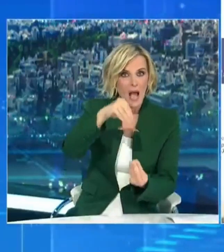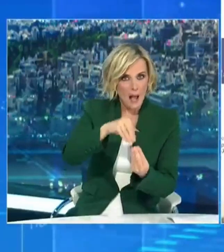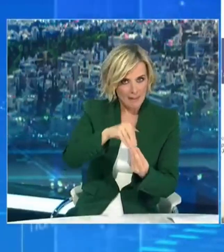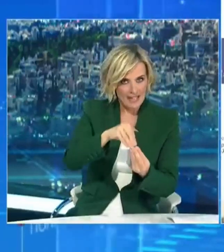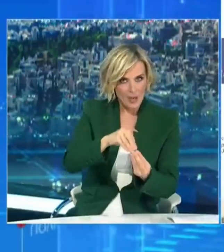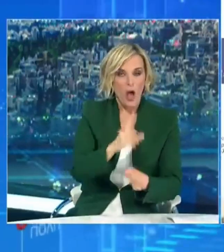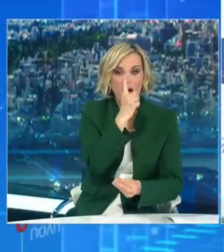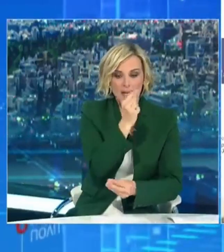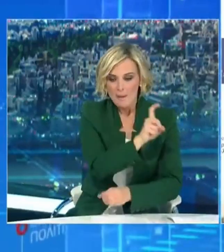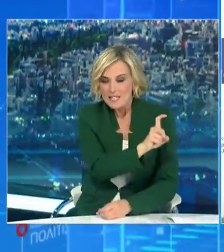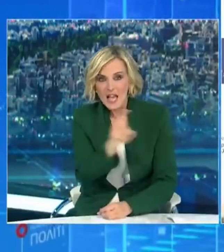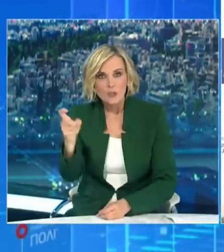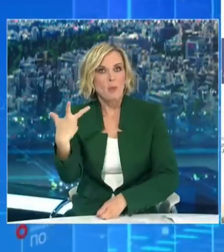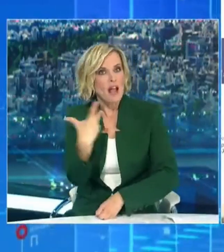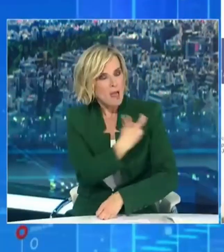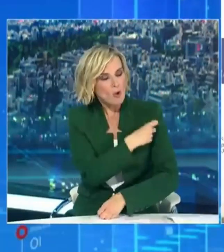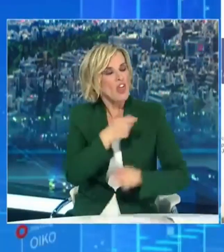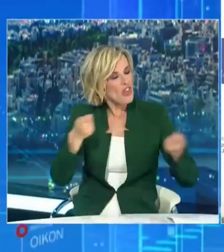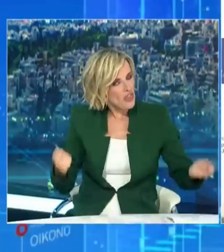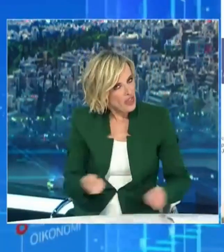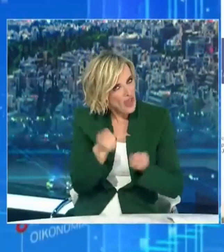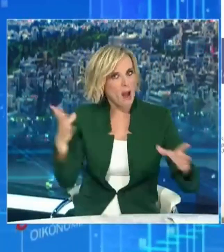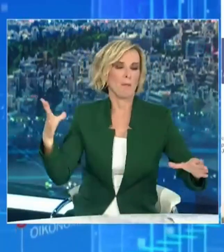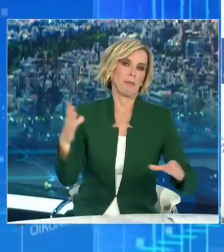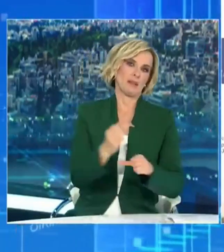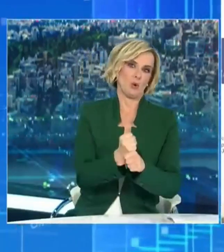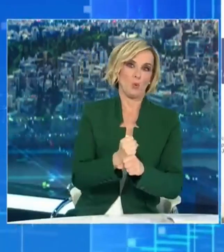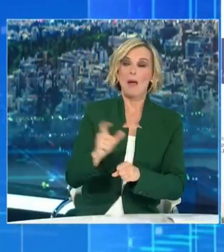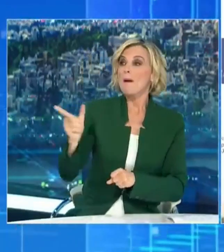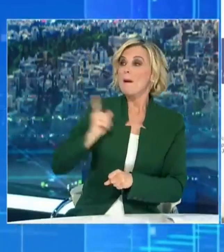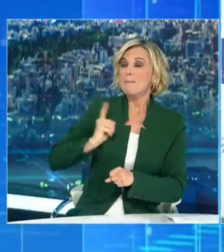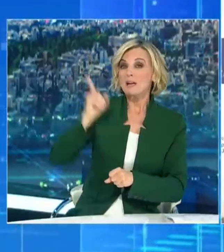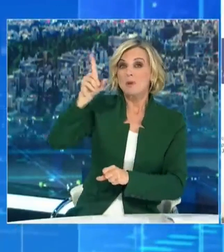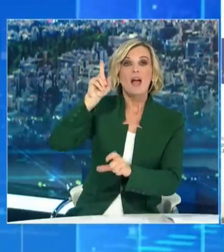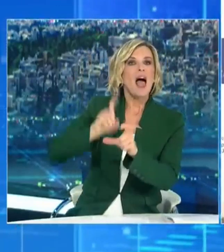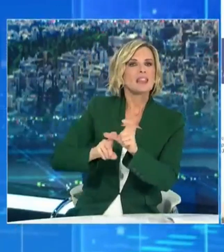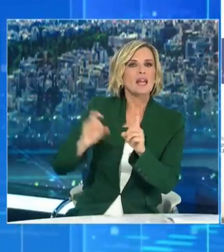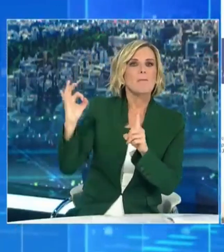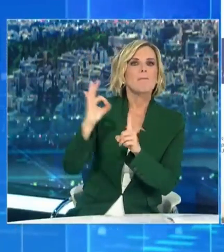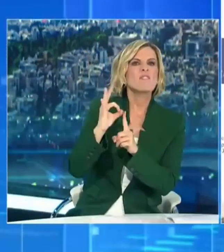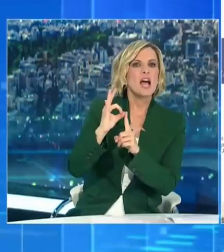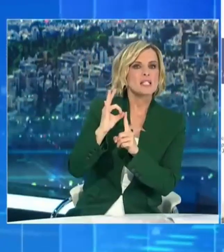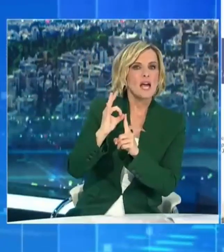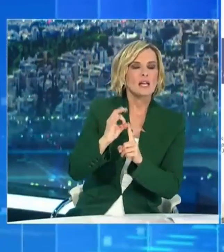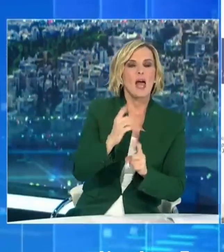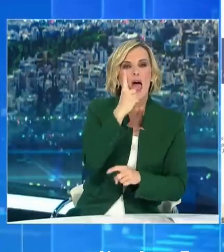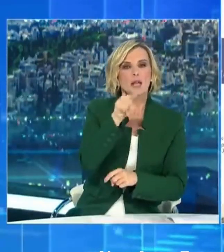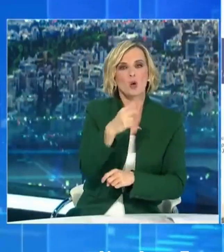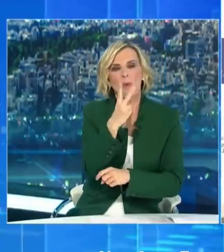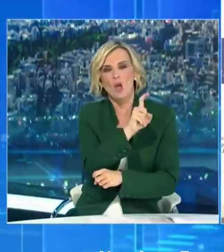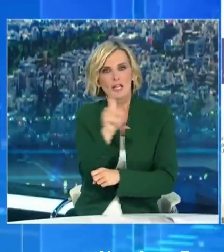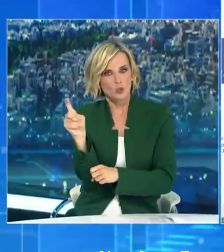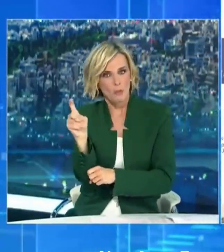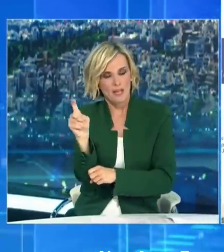τις παραδόσεις που περιμένουμε από τις εταιρείες. Από την εταιρεία Pfizer περιμένουμε 1,1 εκατομμύρια δόσεις, από την εταιρεία